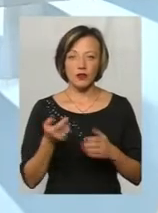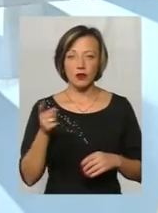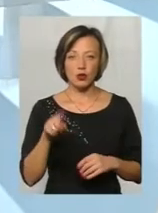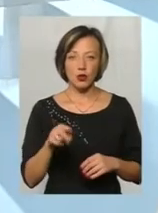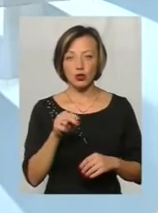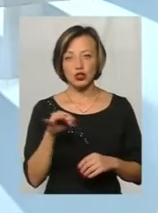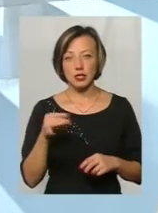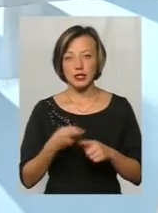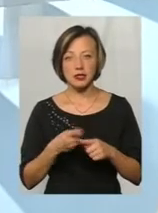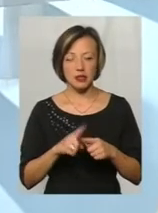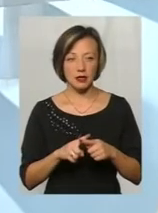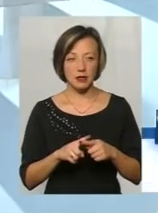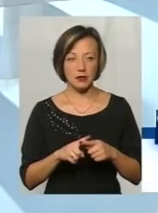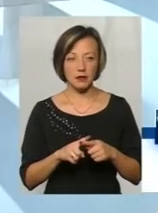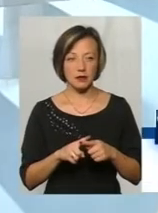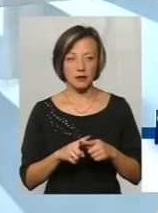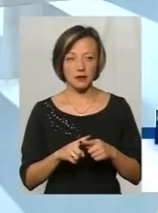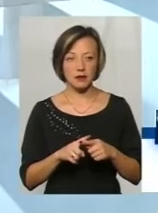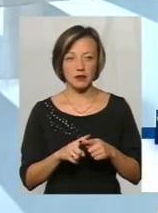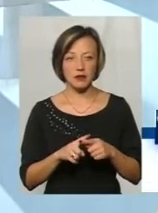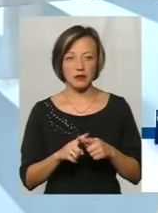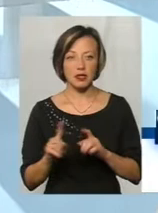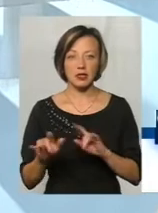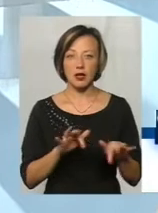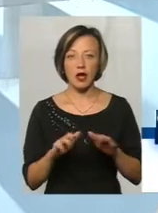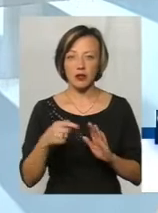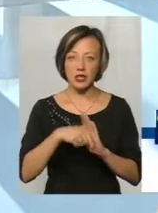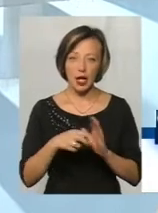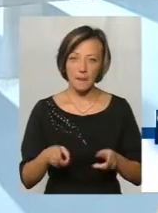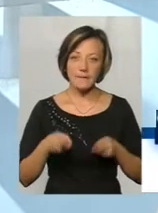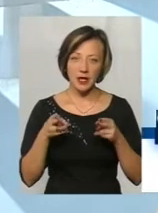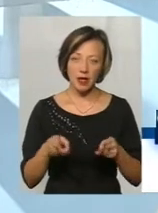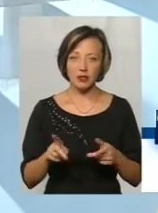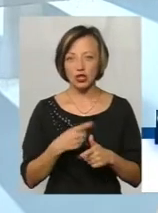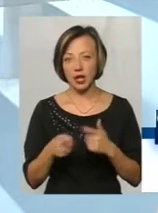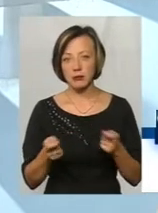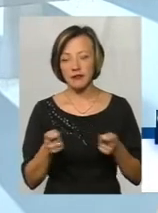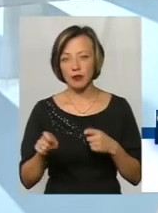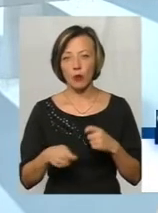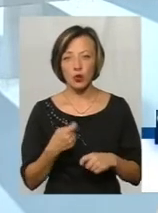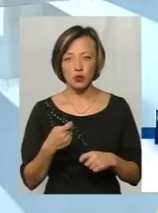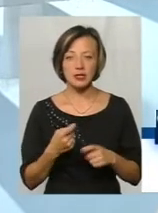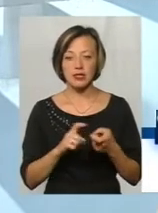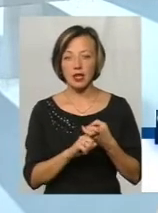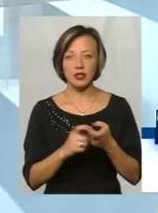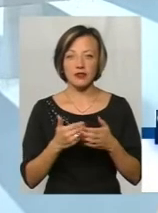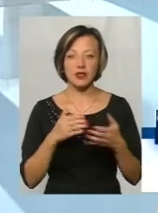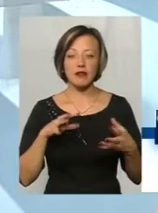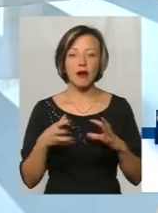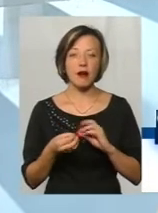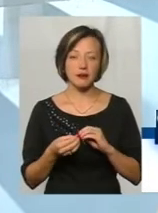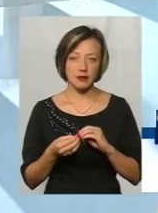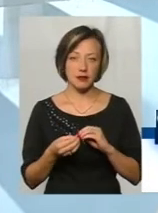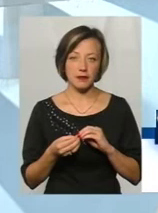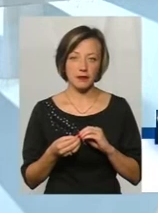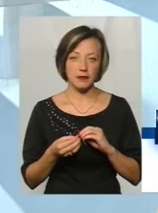скажімо, чи це от діяння містить ознаки якогось злочину кримінального, чи це адміністративне правопорушення, це залежить від наслідків.